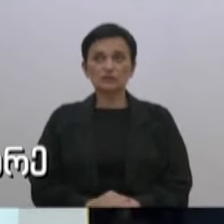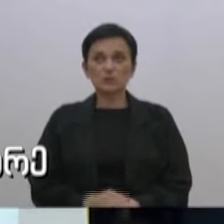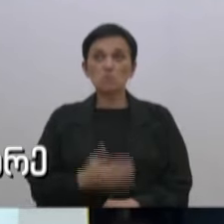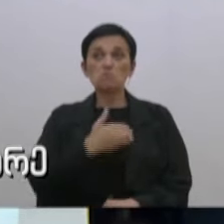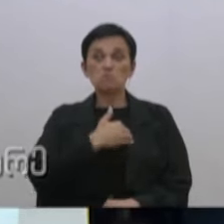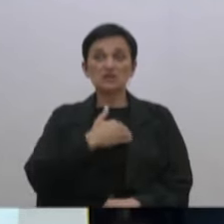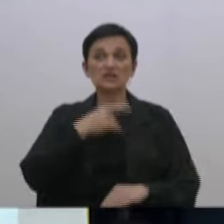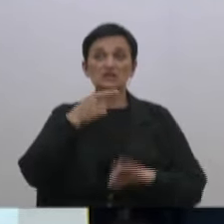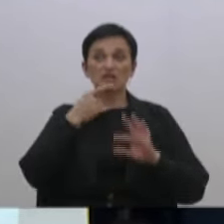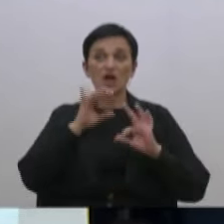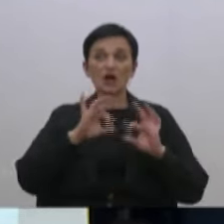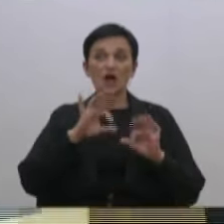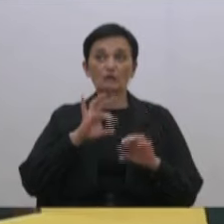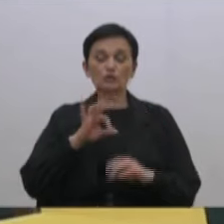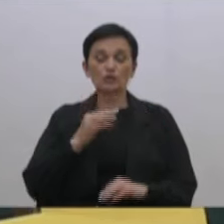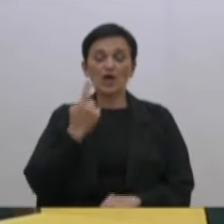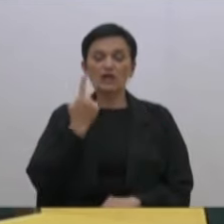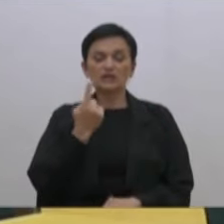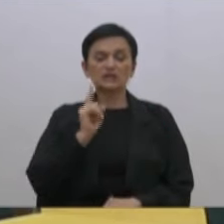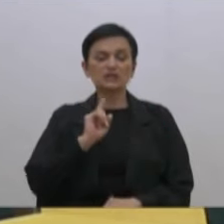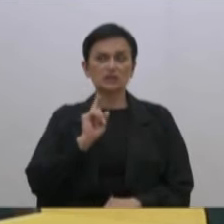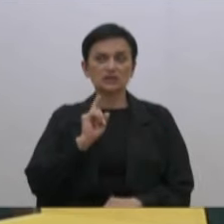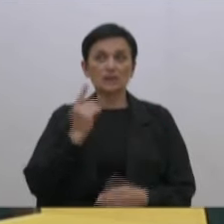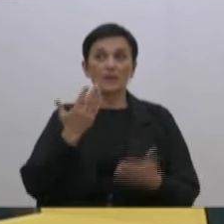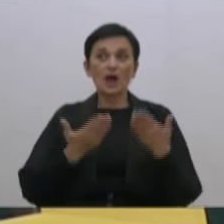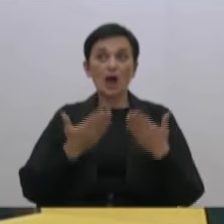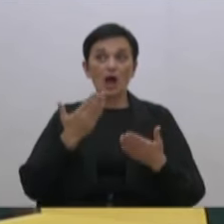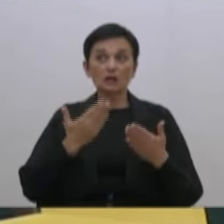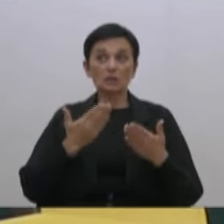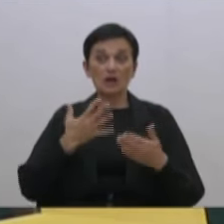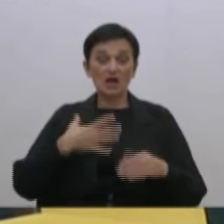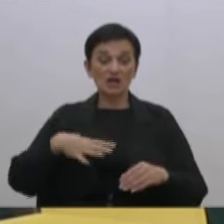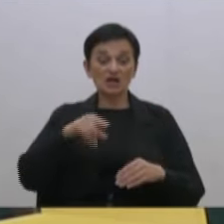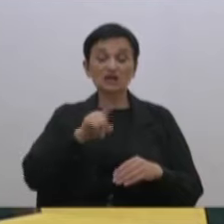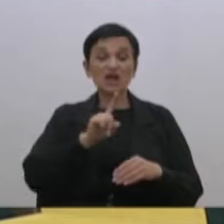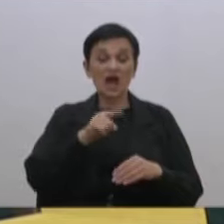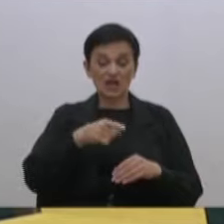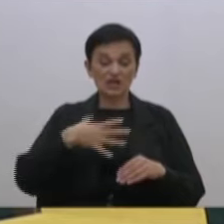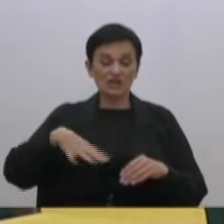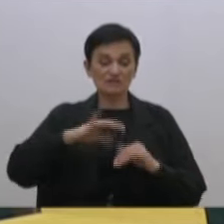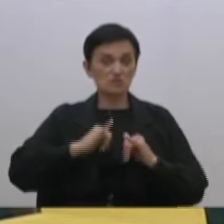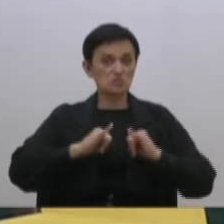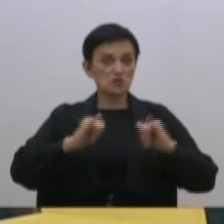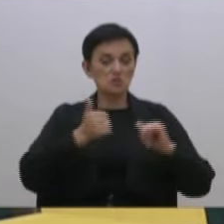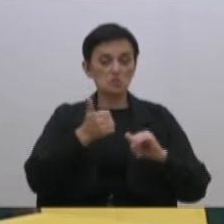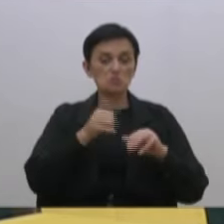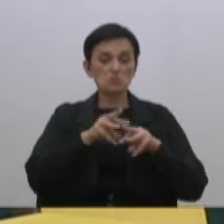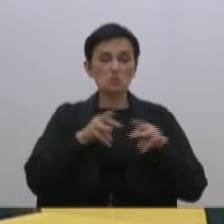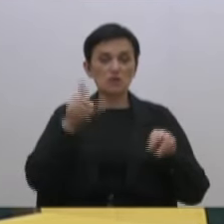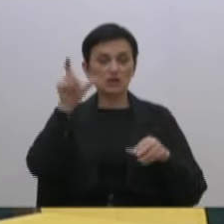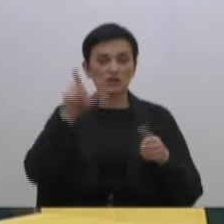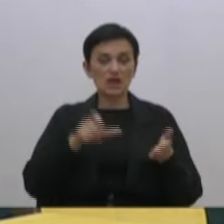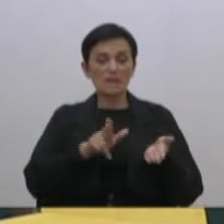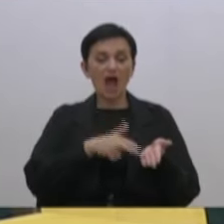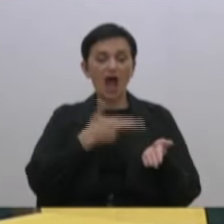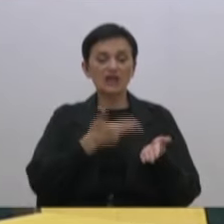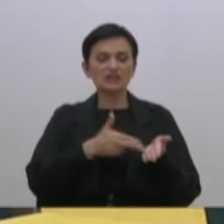მინდა აღნიშნო ერთი რამ, რომ ალბათ რაც უფრო ვითარდება ქვეყანა, პრემიერ-მინისტრის ანგარიში მით